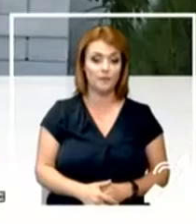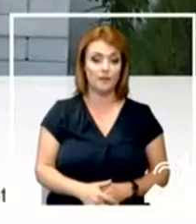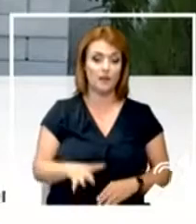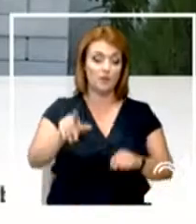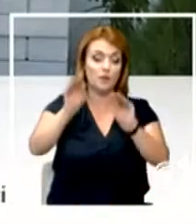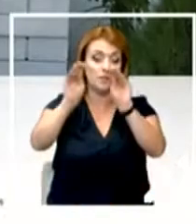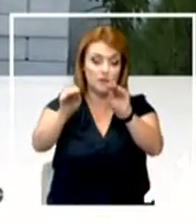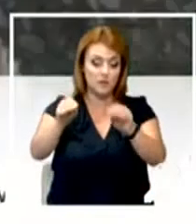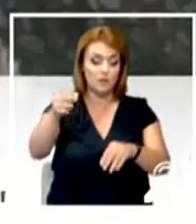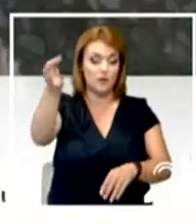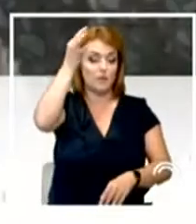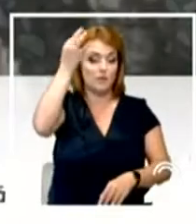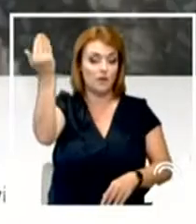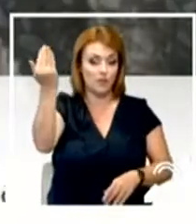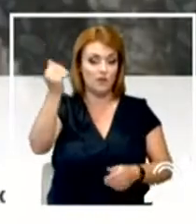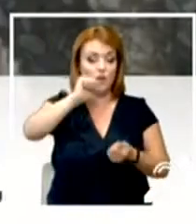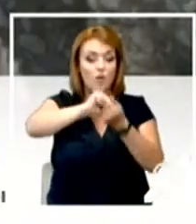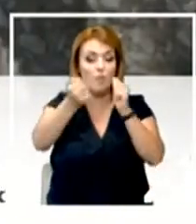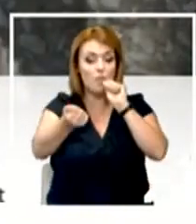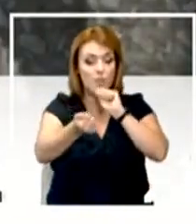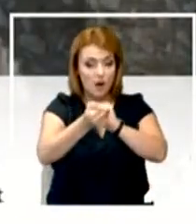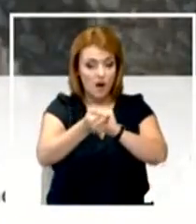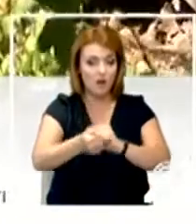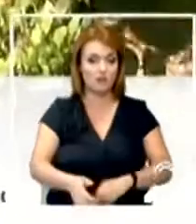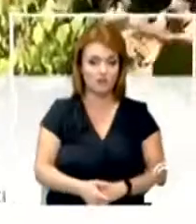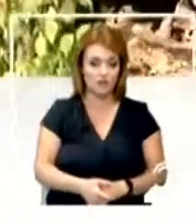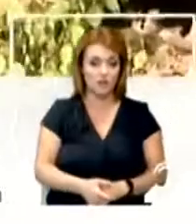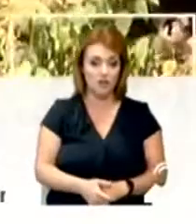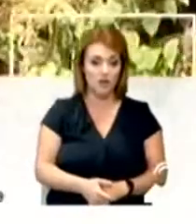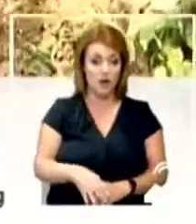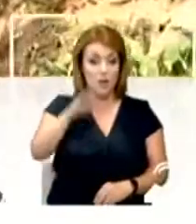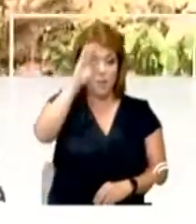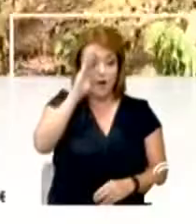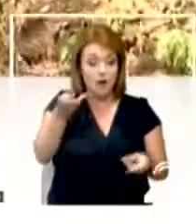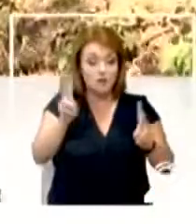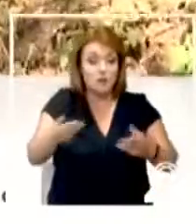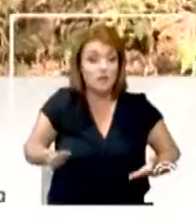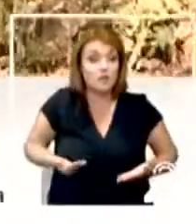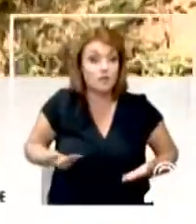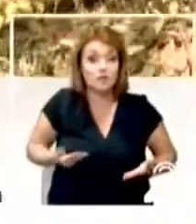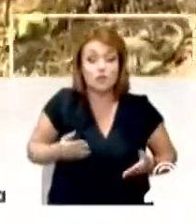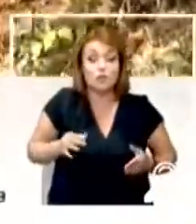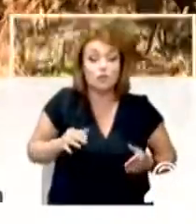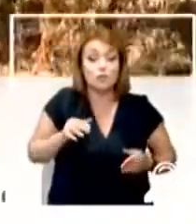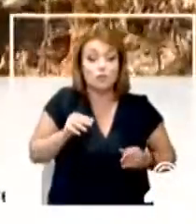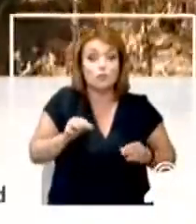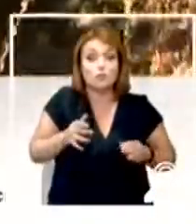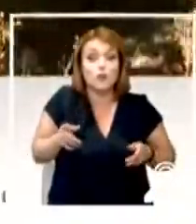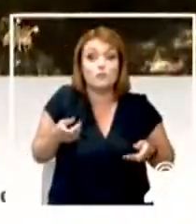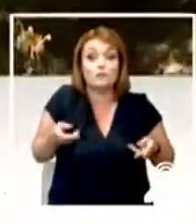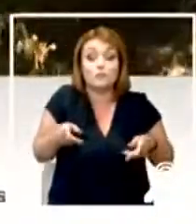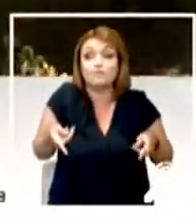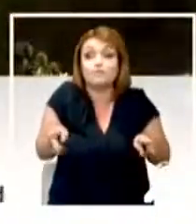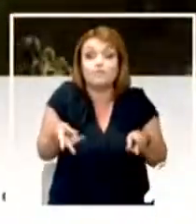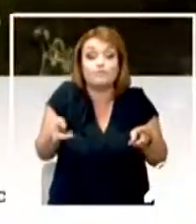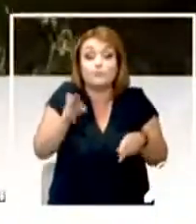piatră funerară amintește de acele evenimente. Petru Stalbe a supraviețuit ca prin minune în 1990. Și doi, când armata rusă